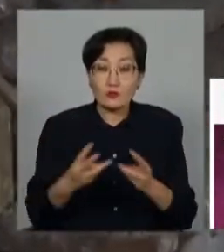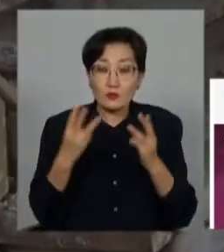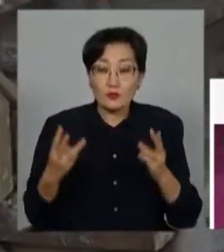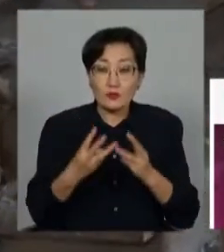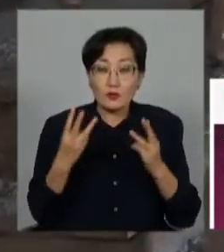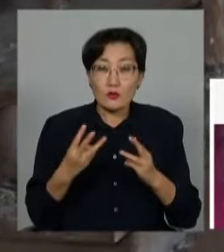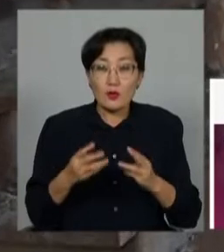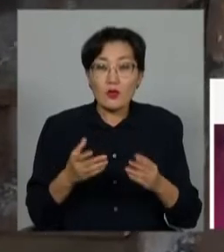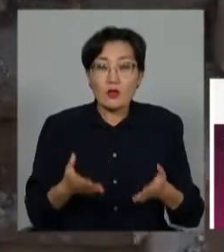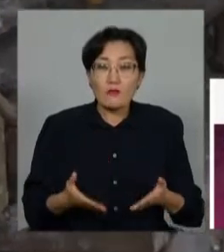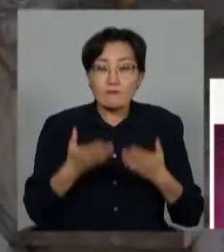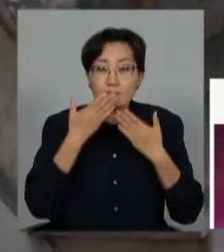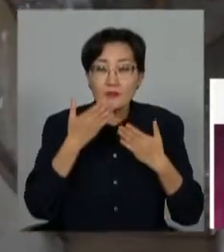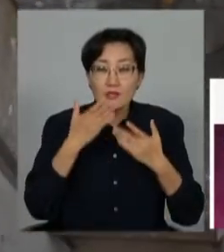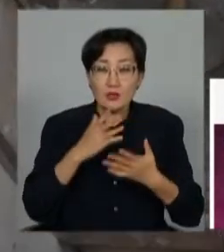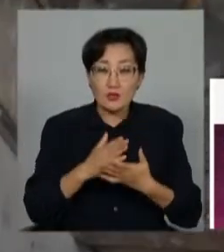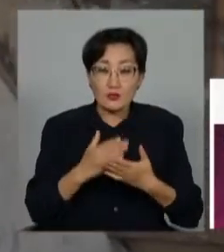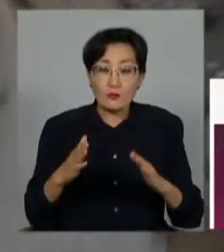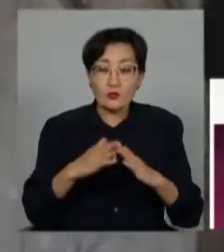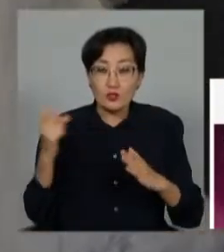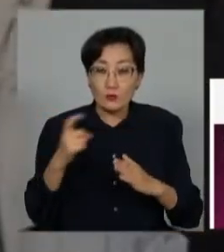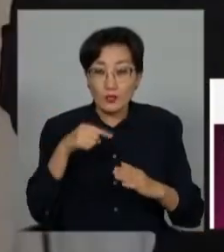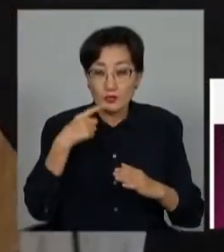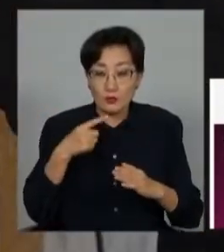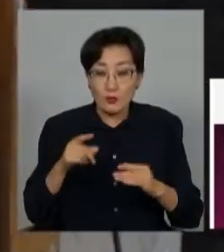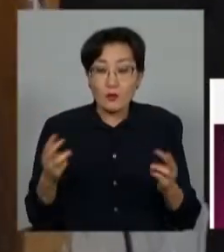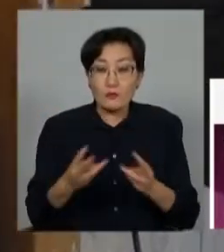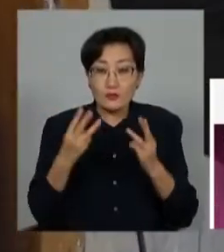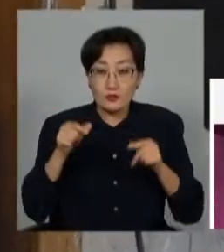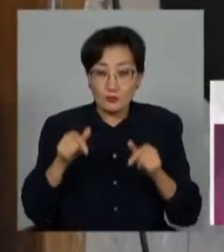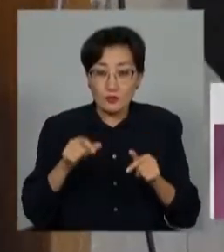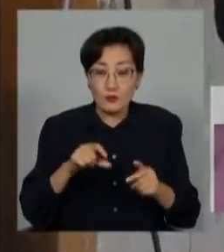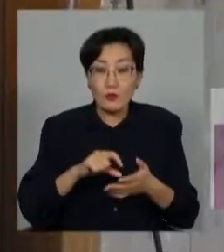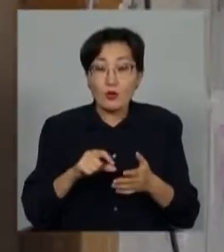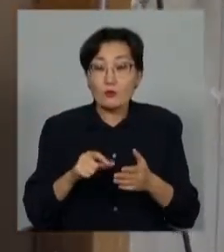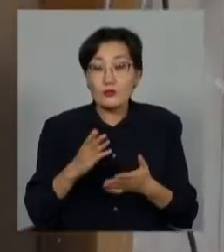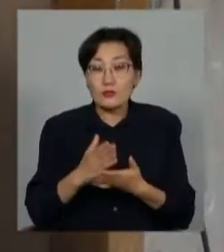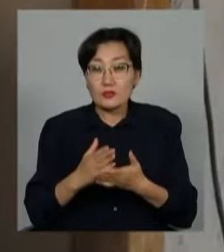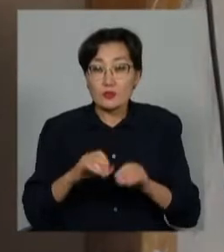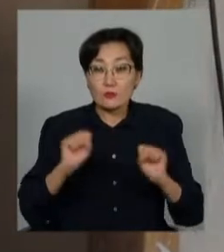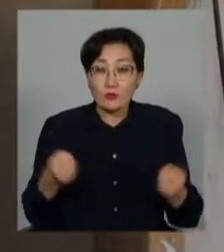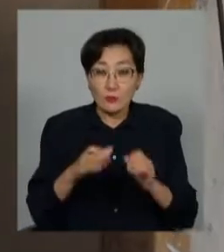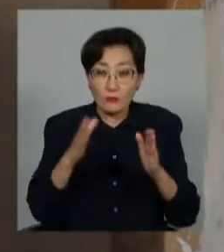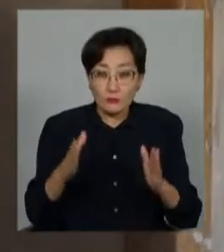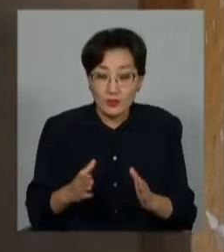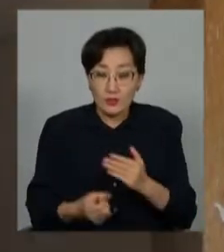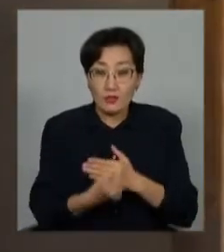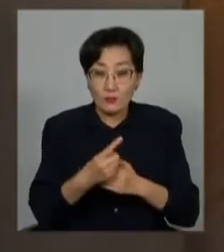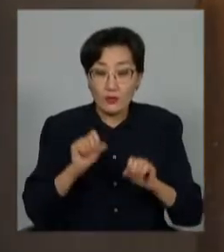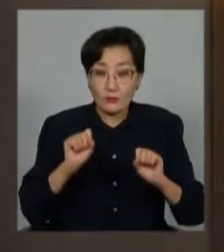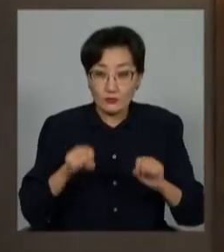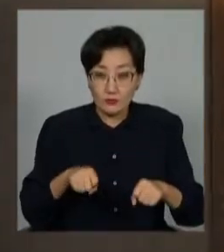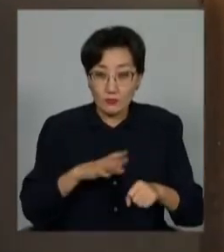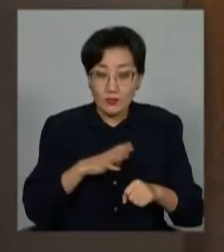шыққан күлдің иісі қолқаны қабады. Үй иесінің айтуынша, қызыл жалын дәл осы жерде тұрған тоңазытқыштан шыққан болуы керек,